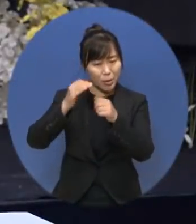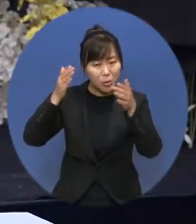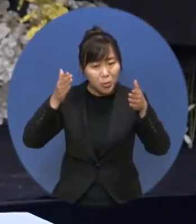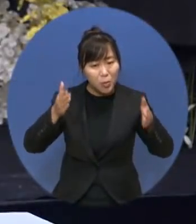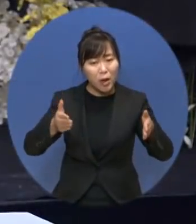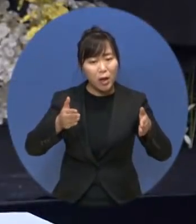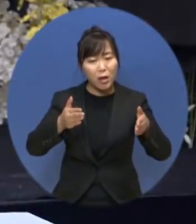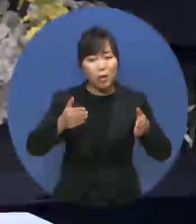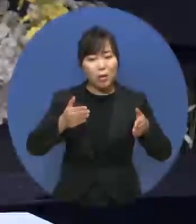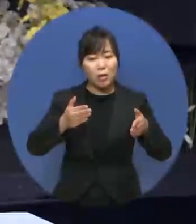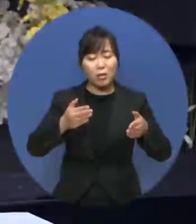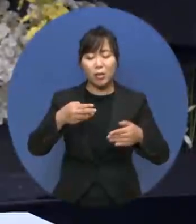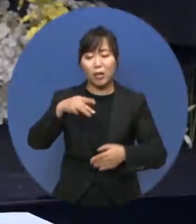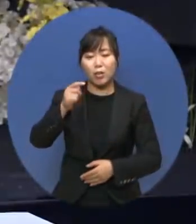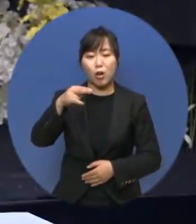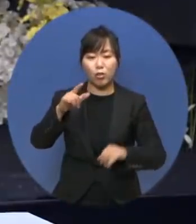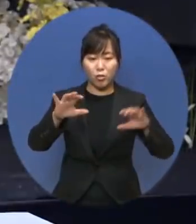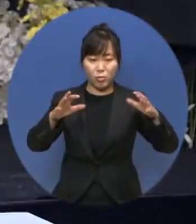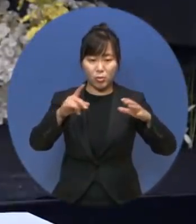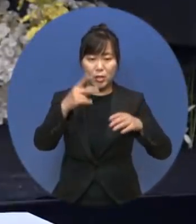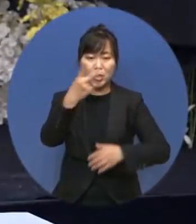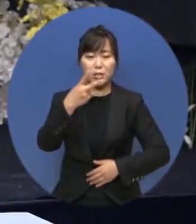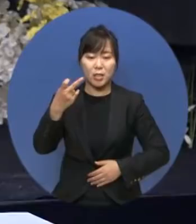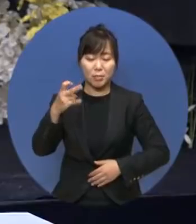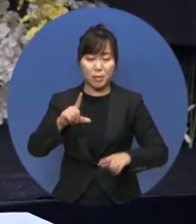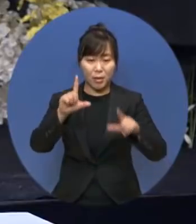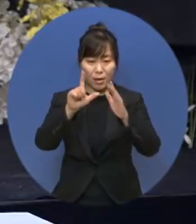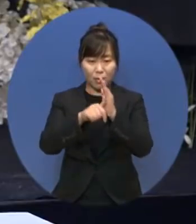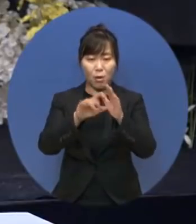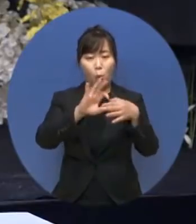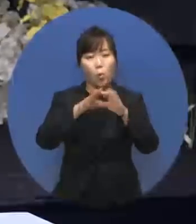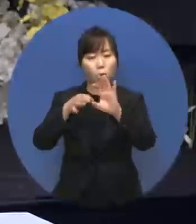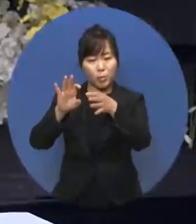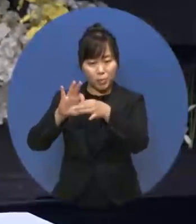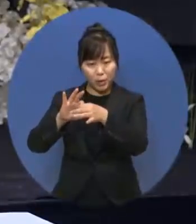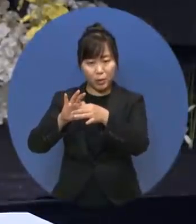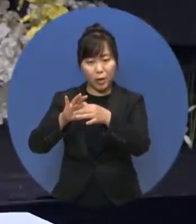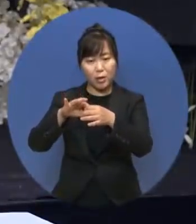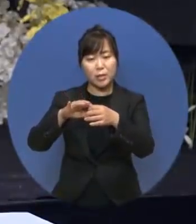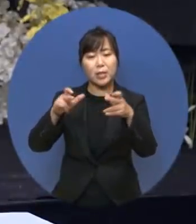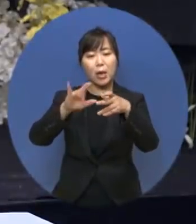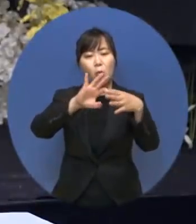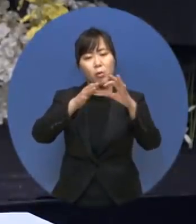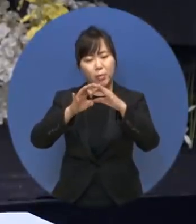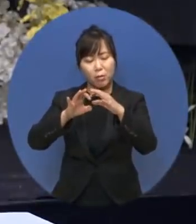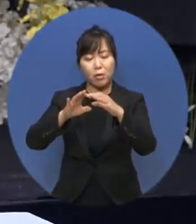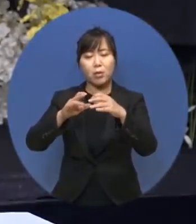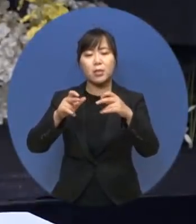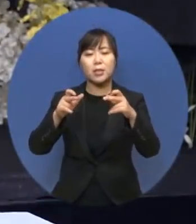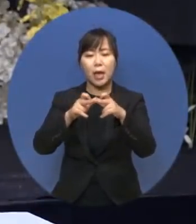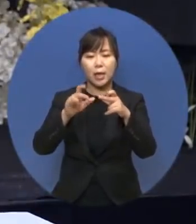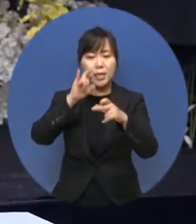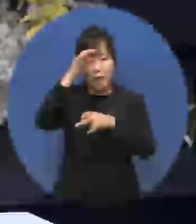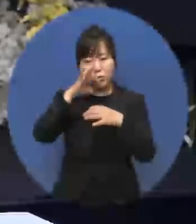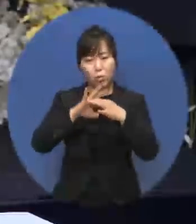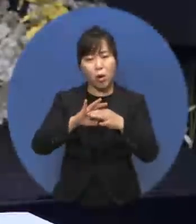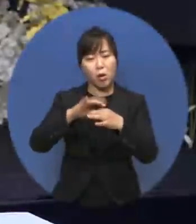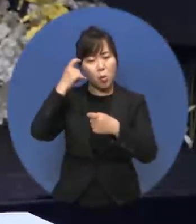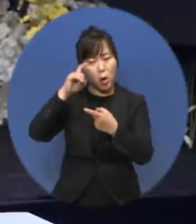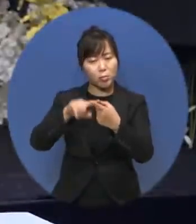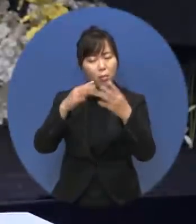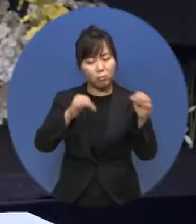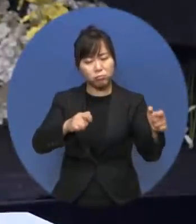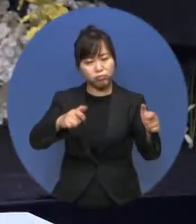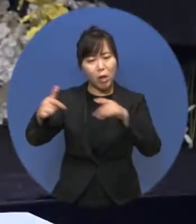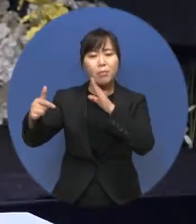특히 런던에서 2012년 올림픽과 패럴림픽이 치러진 이후에 전 세계적으로 장애 예술에 대한 관심이 늘어난